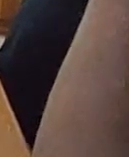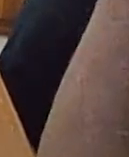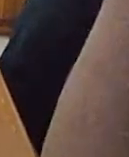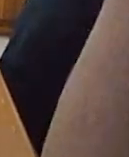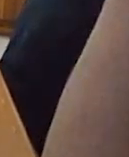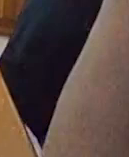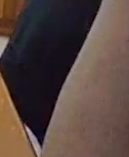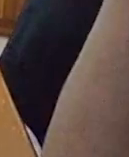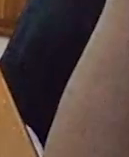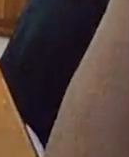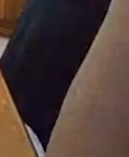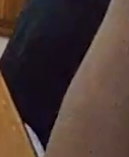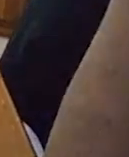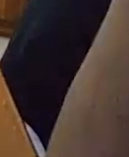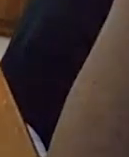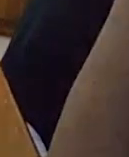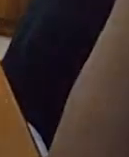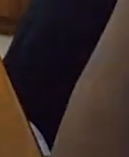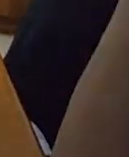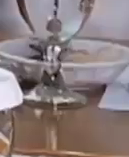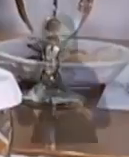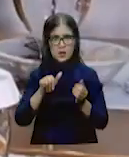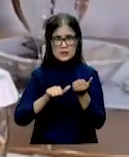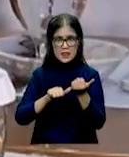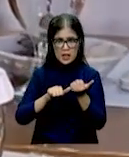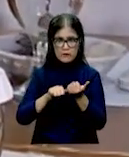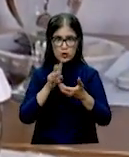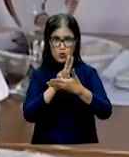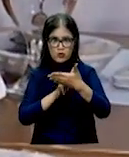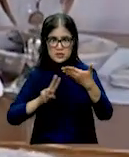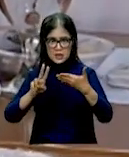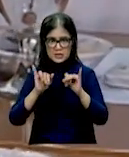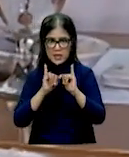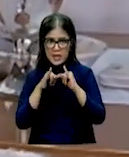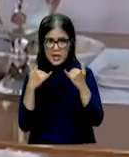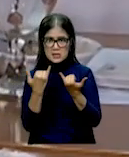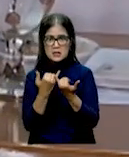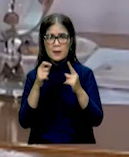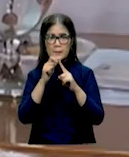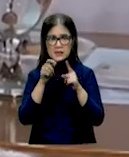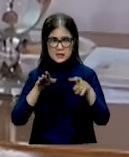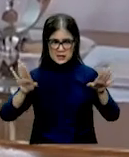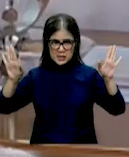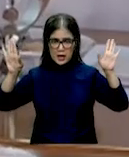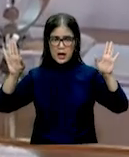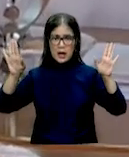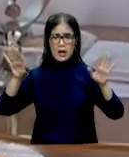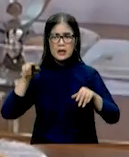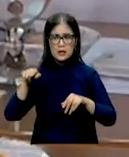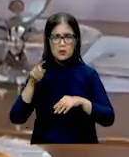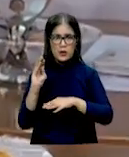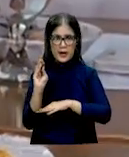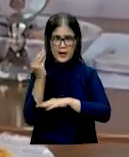Pasca kasus dugaan pelecehan seksual terhadap dua pegawainya, pihak kampus dan Yayasan Universitas Pancasila akhirnya memberhentikan sementara